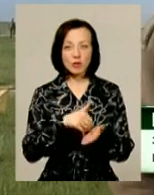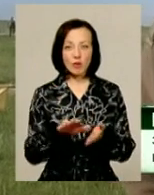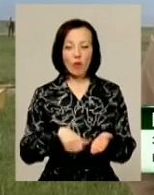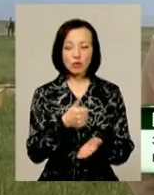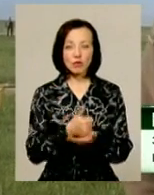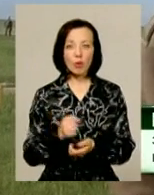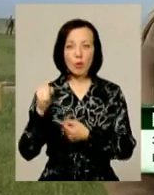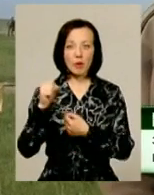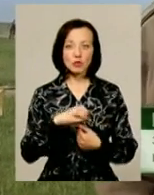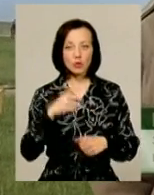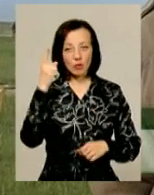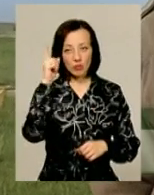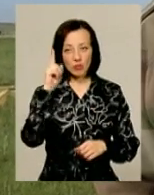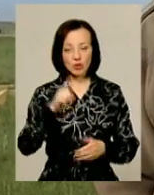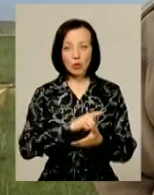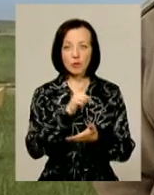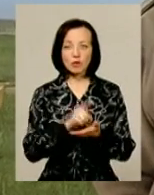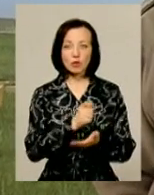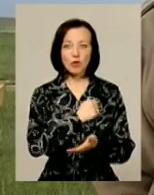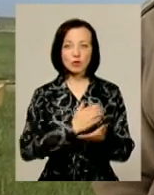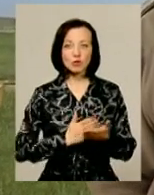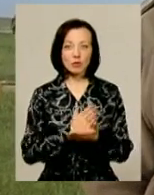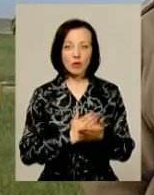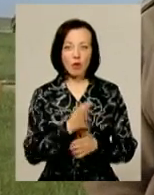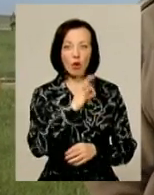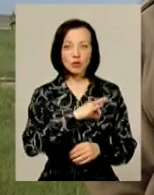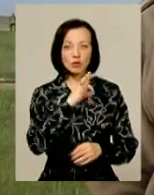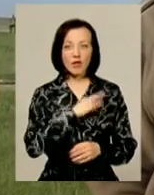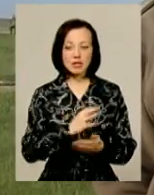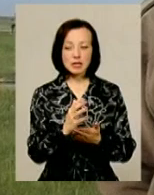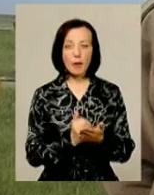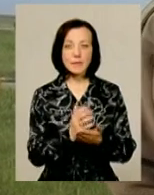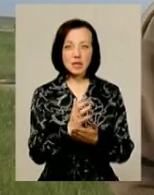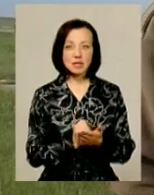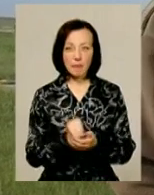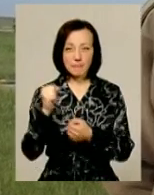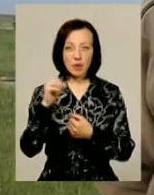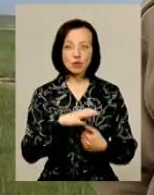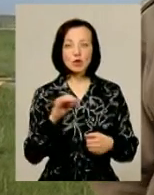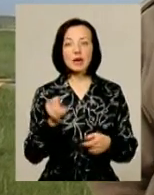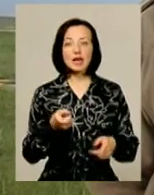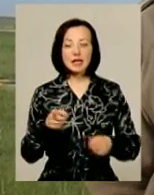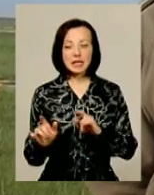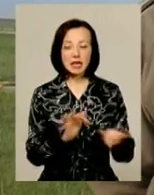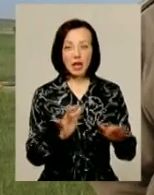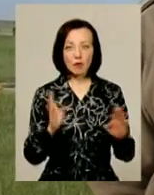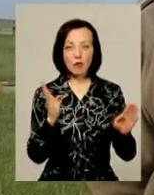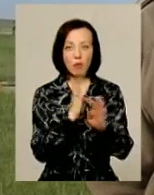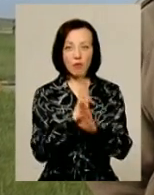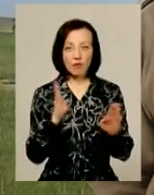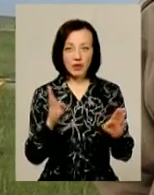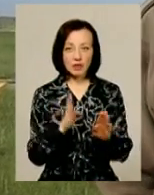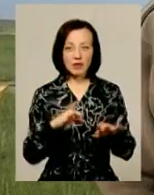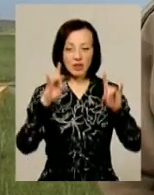основного парашута військовослужбовець повинен вміти користуватись запасним парашутом, діяти в повітрі